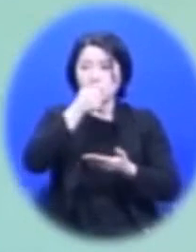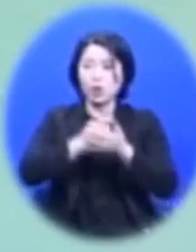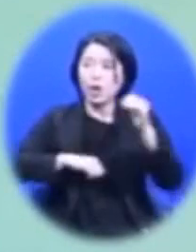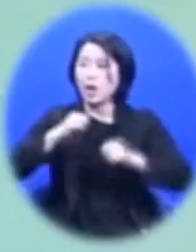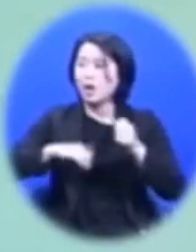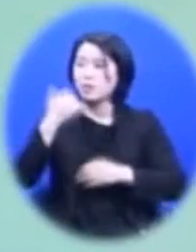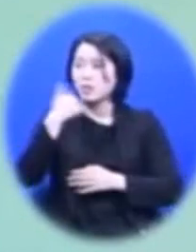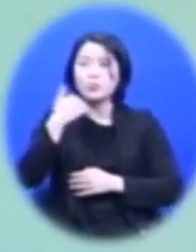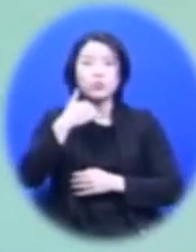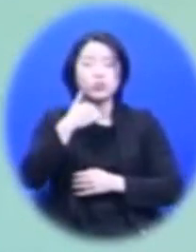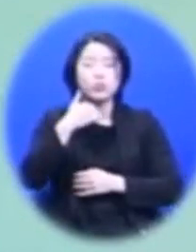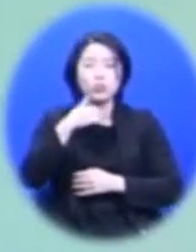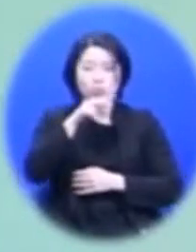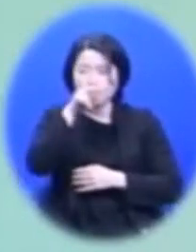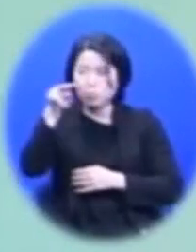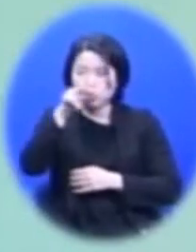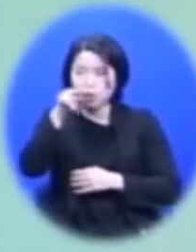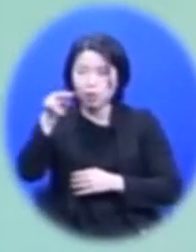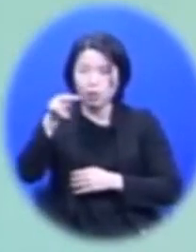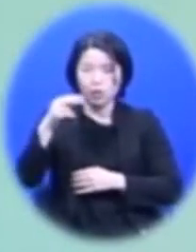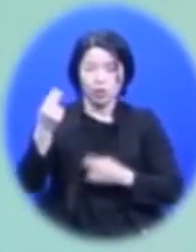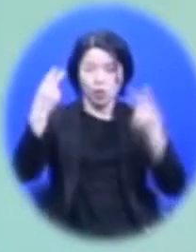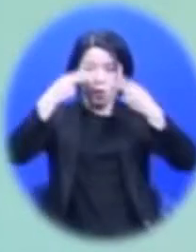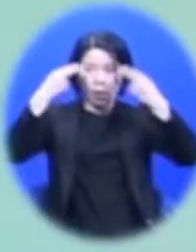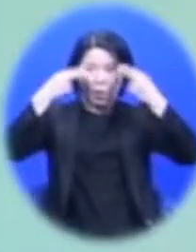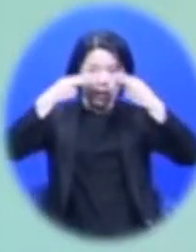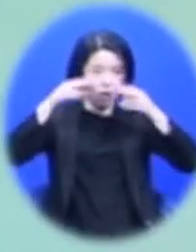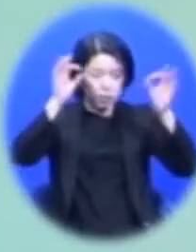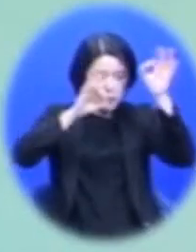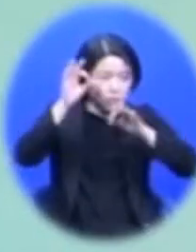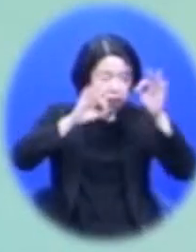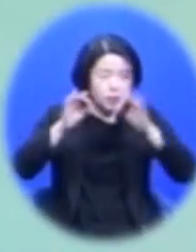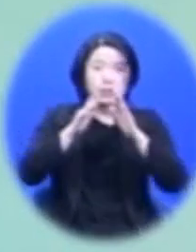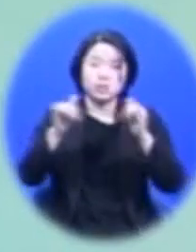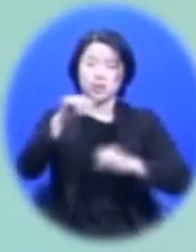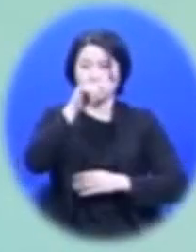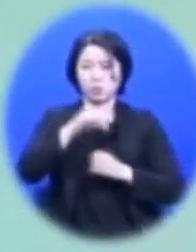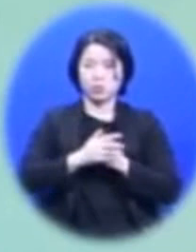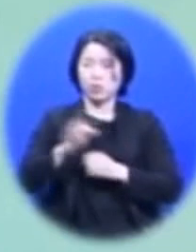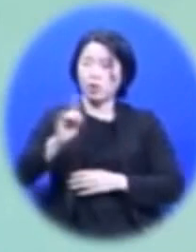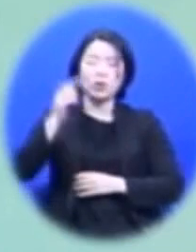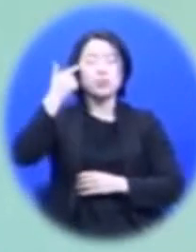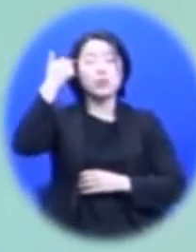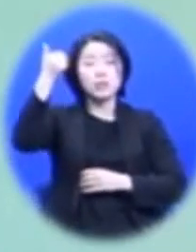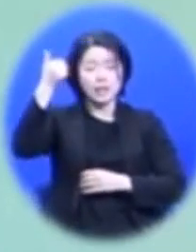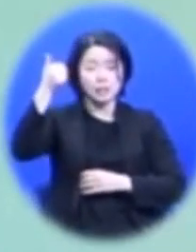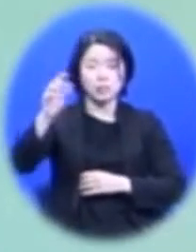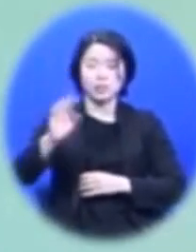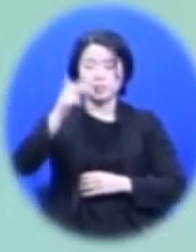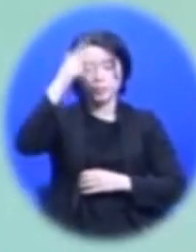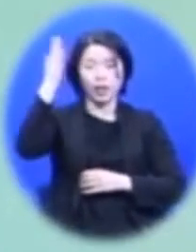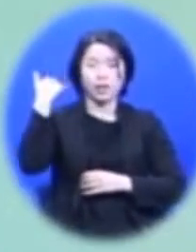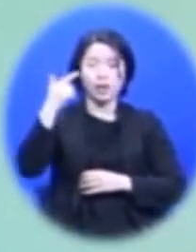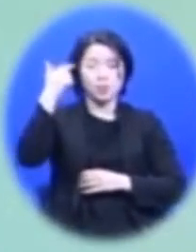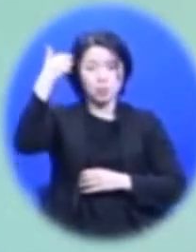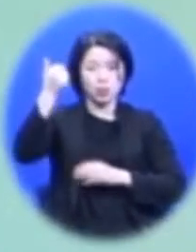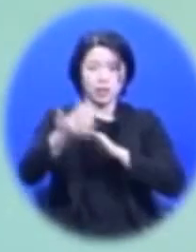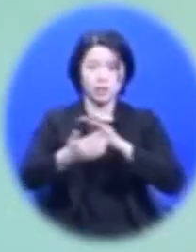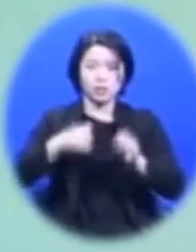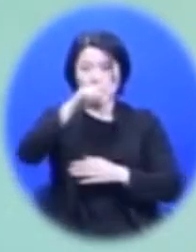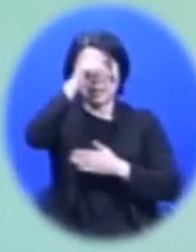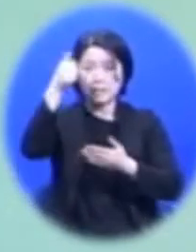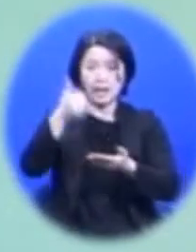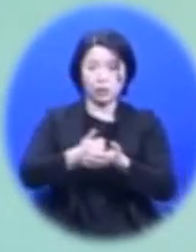없나? 이거 눈에 불을 켜고 찾아다니는 사람들이 있습니다. 어느 목사님이 목사가 되기 전에 장로님일